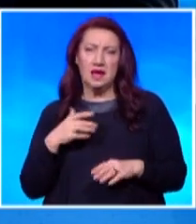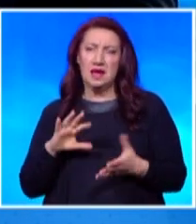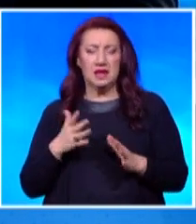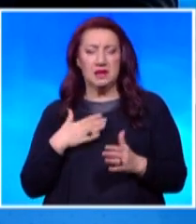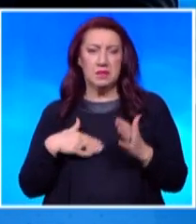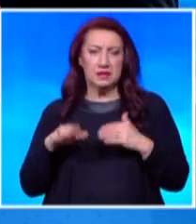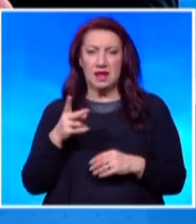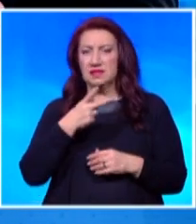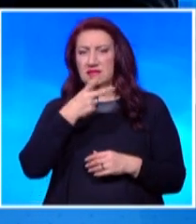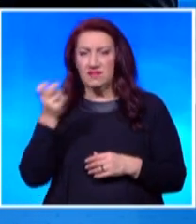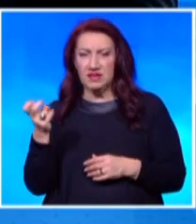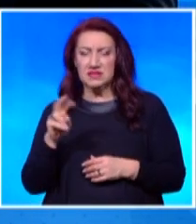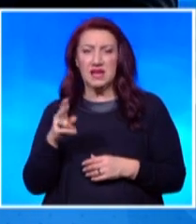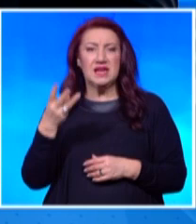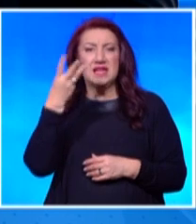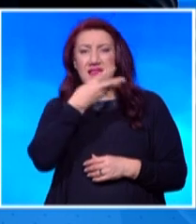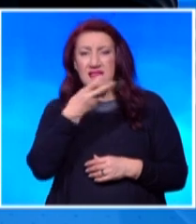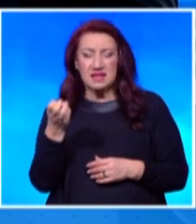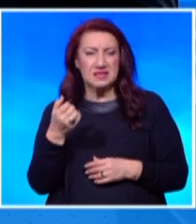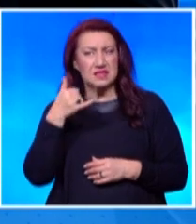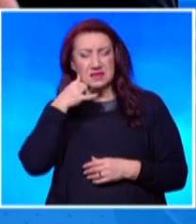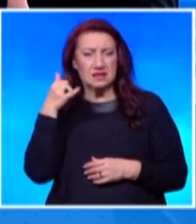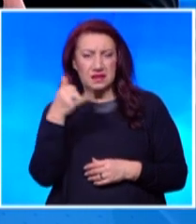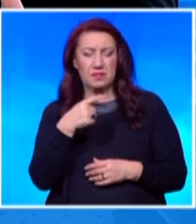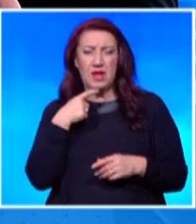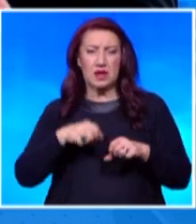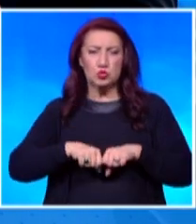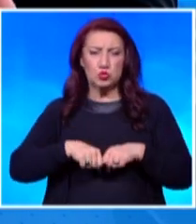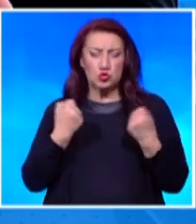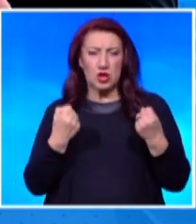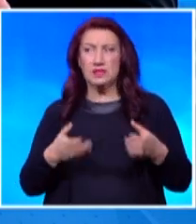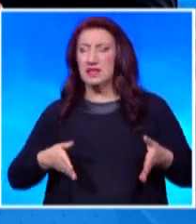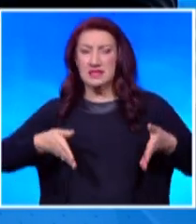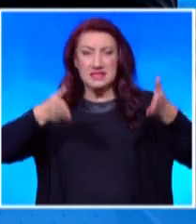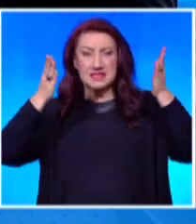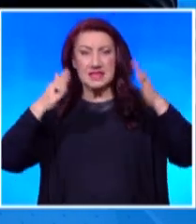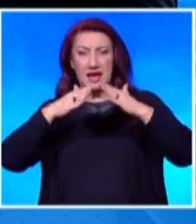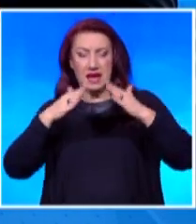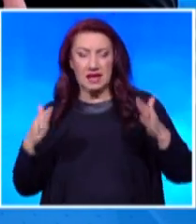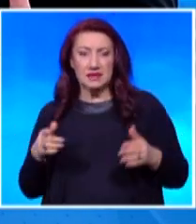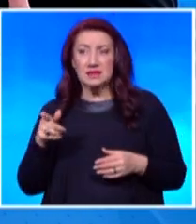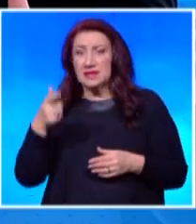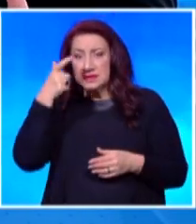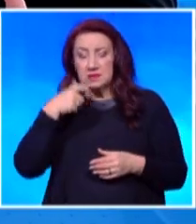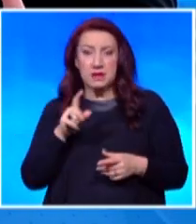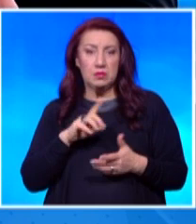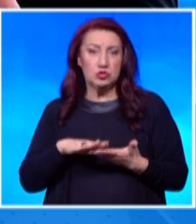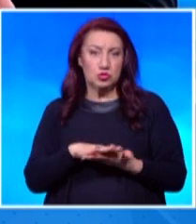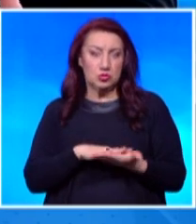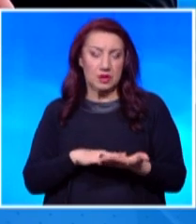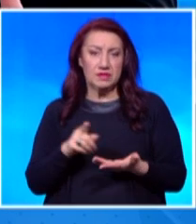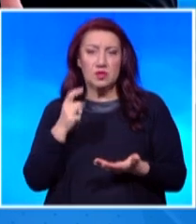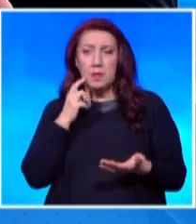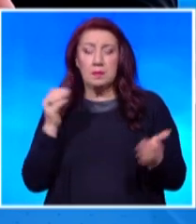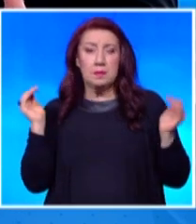сигнала, които са за разрушени сгради и търсене на хора, така че те самите екипи не може да смогнат. В едно такова бедствие не само